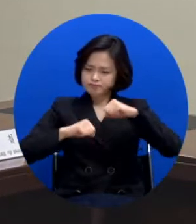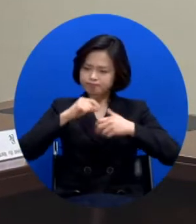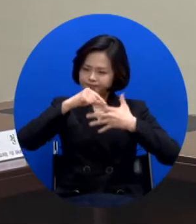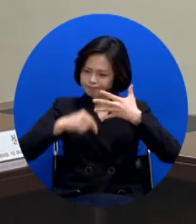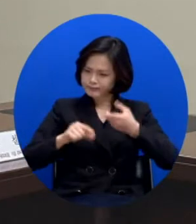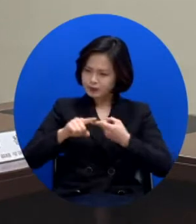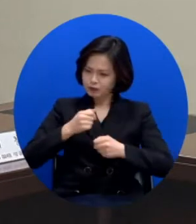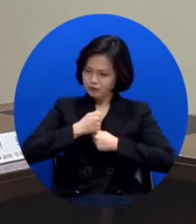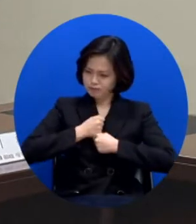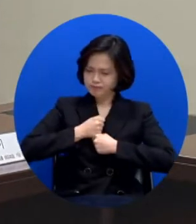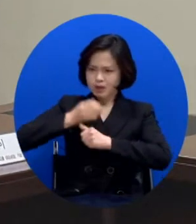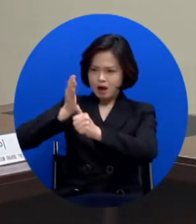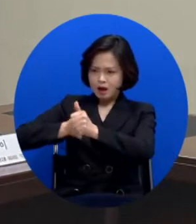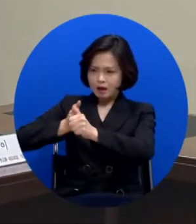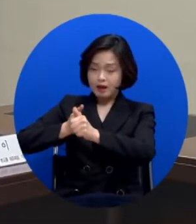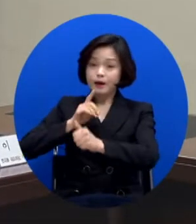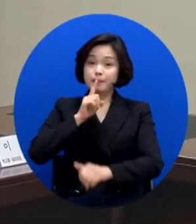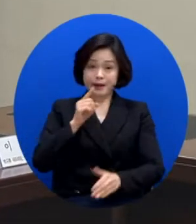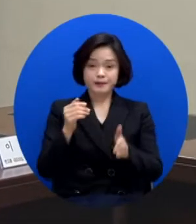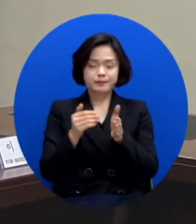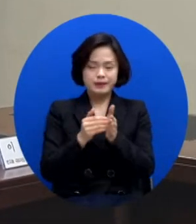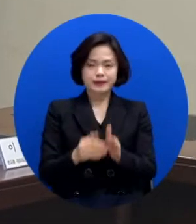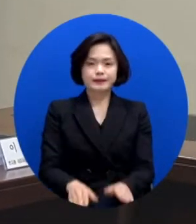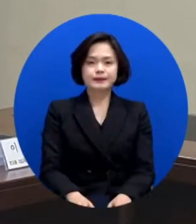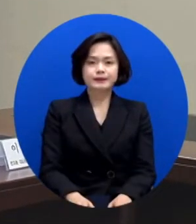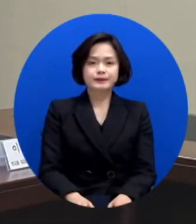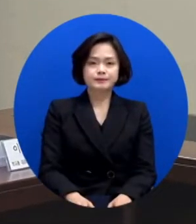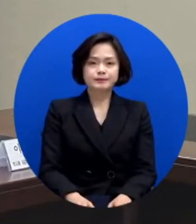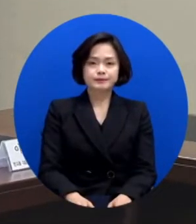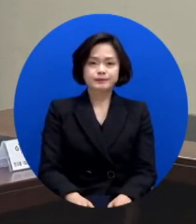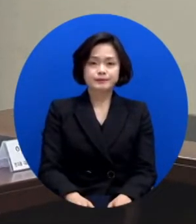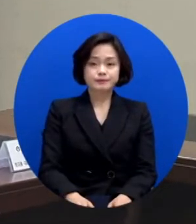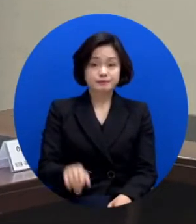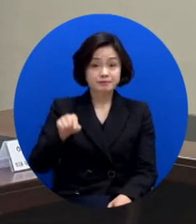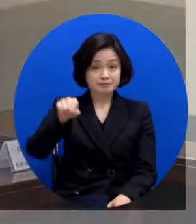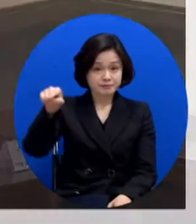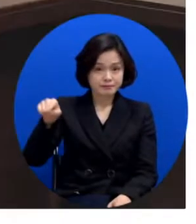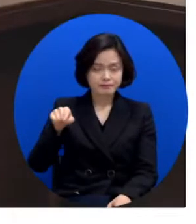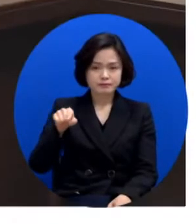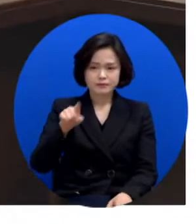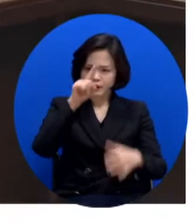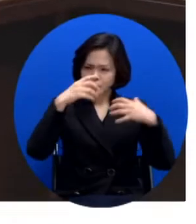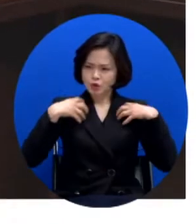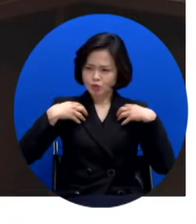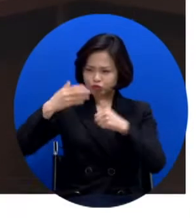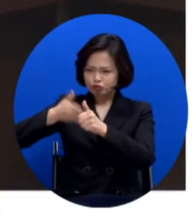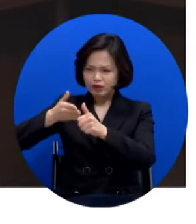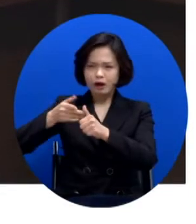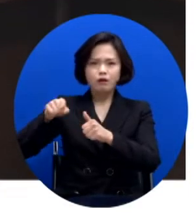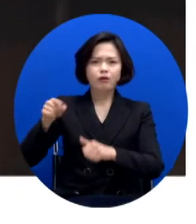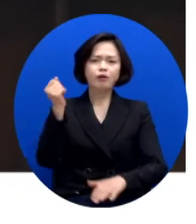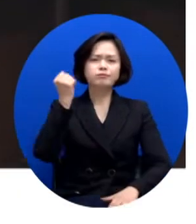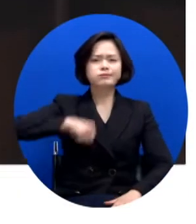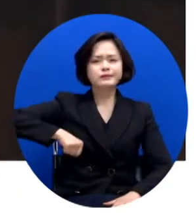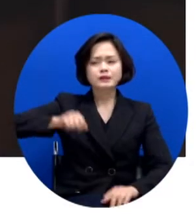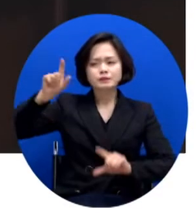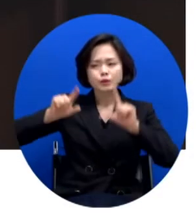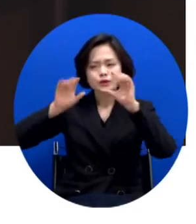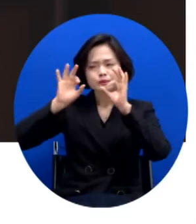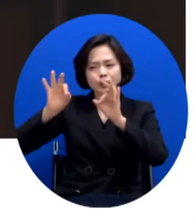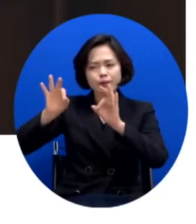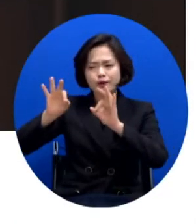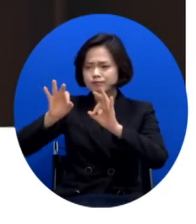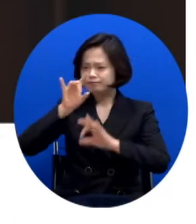한기총은 성명에서 인터콥 이 콜은 알고 대응을 할 때 반사회적 행태를 보이고 있는 점에 대해 깊은 유감 과 함께